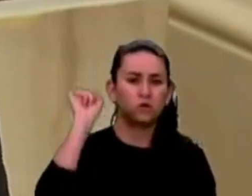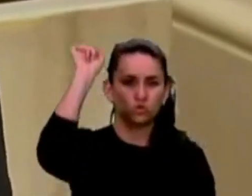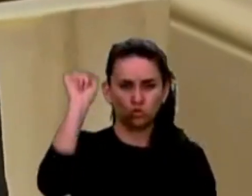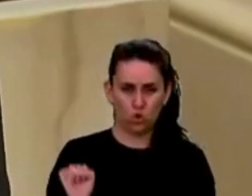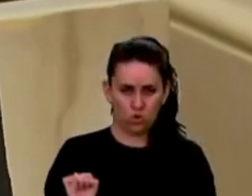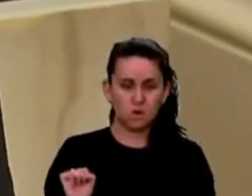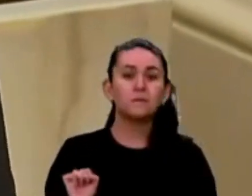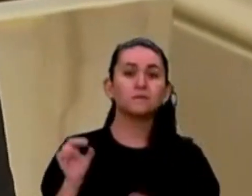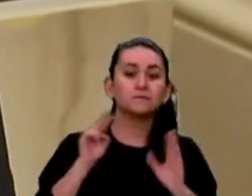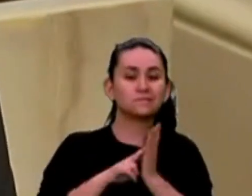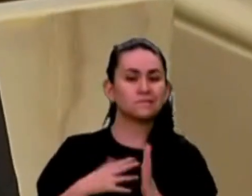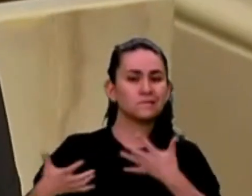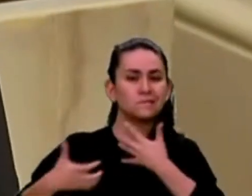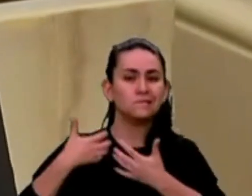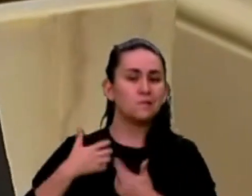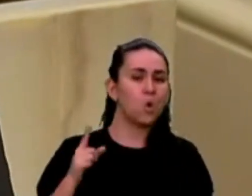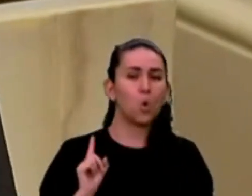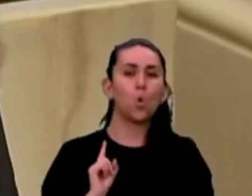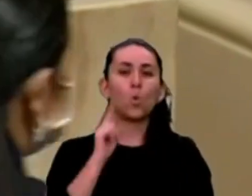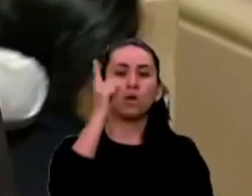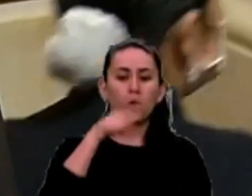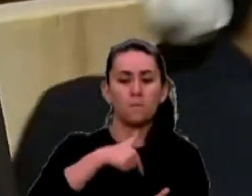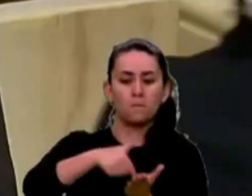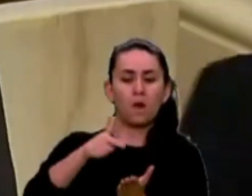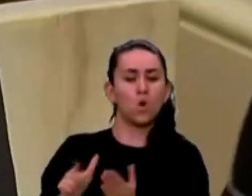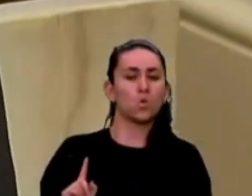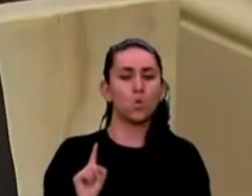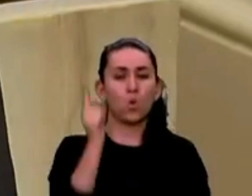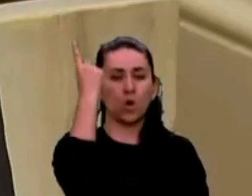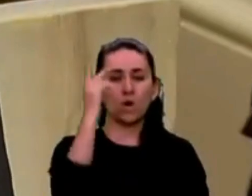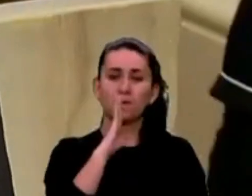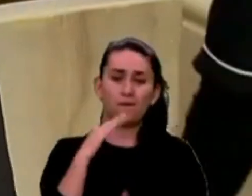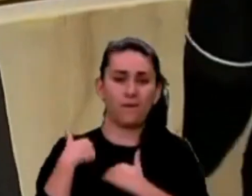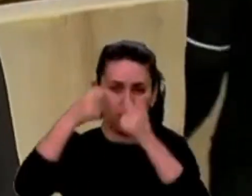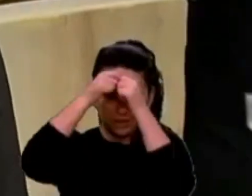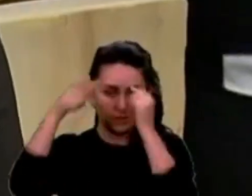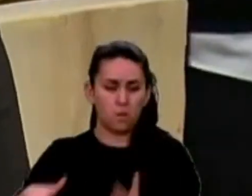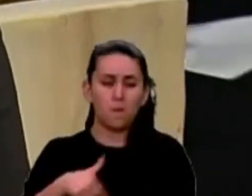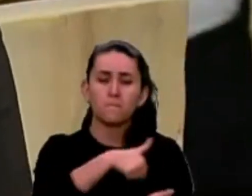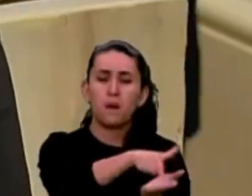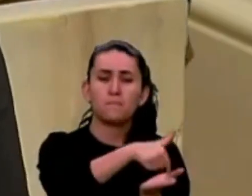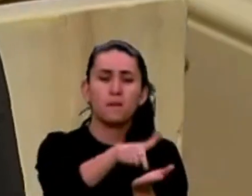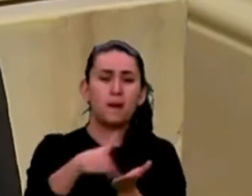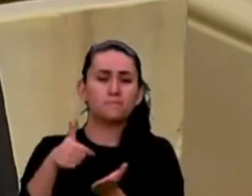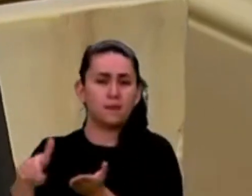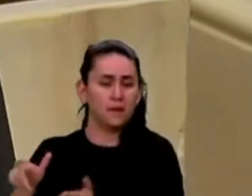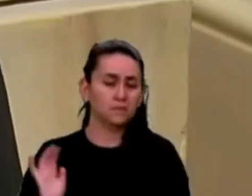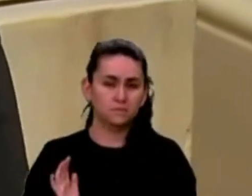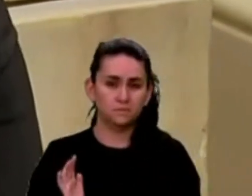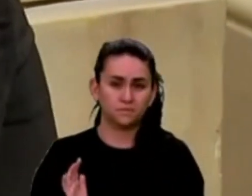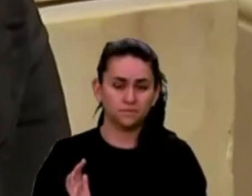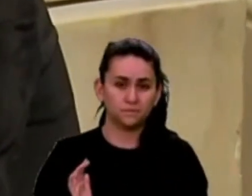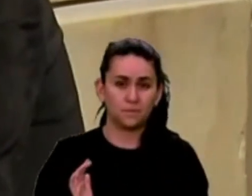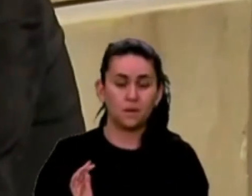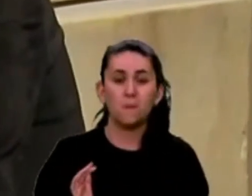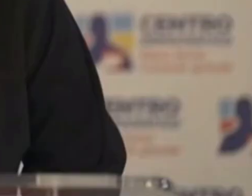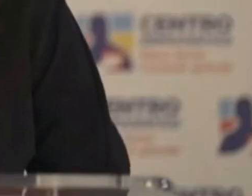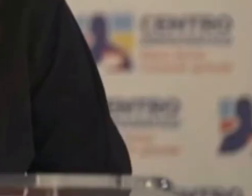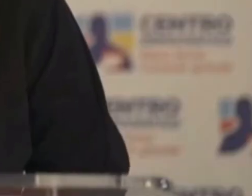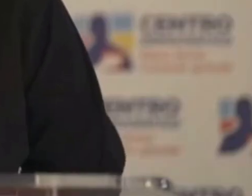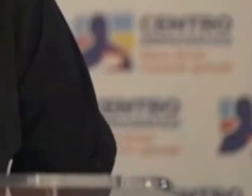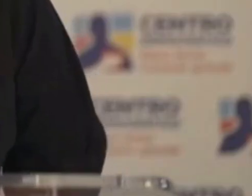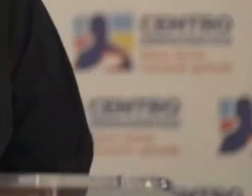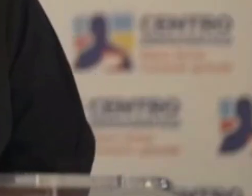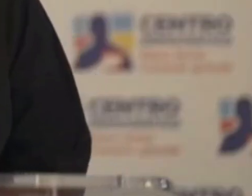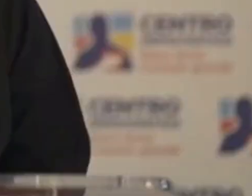politique très fort au président Gustavo Petro dans cette nouvelle motion qui fait suite à celle adoptée en octobre 2022